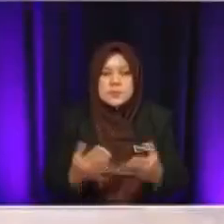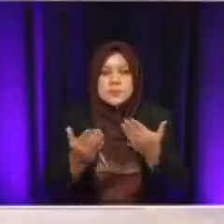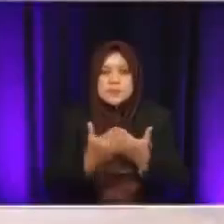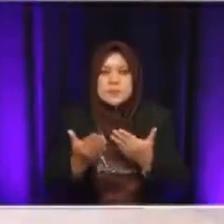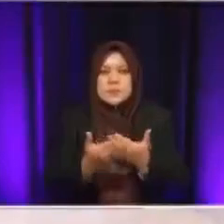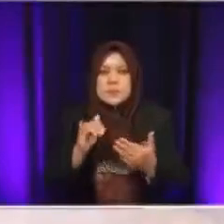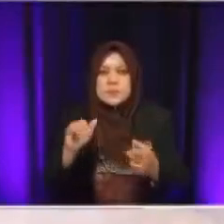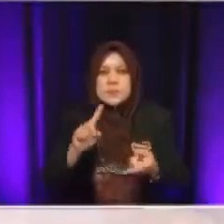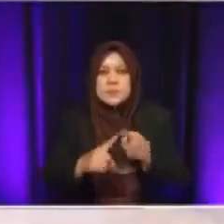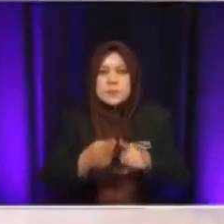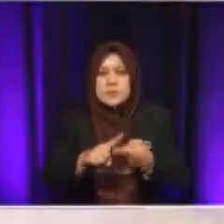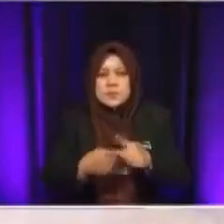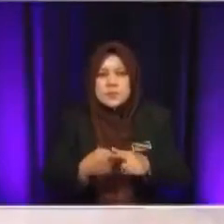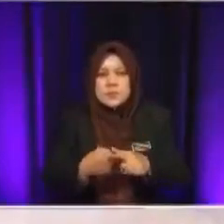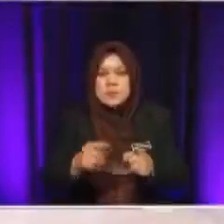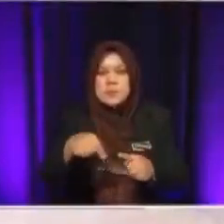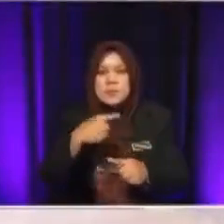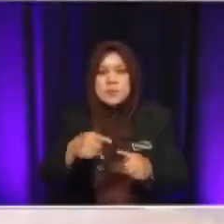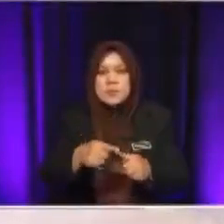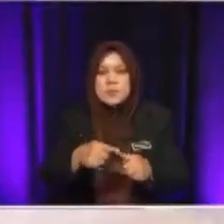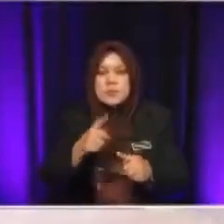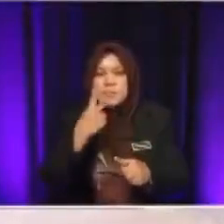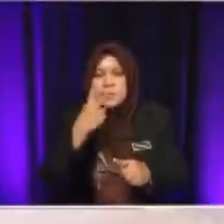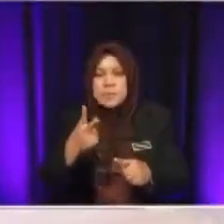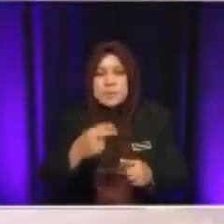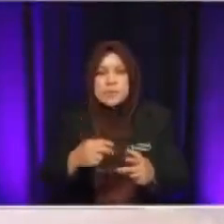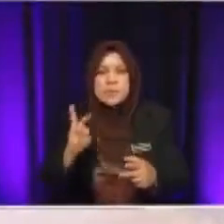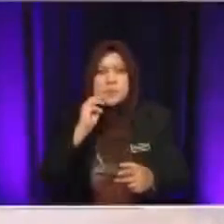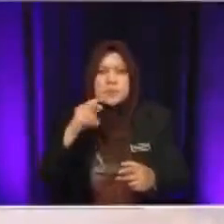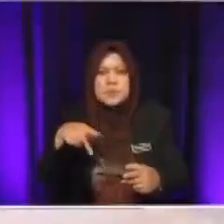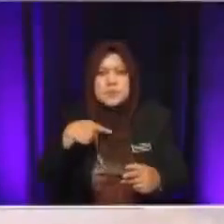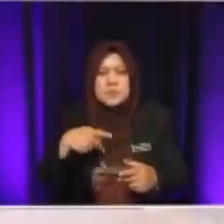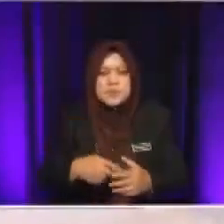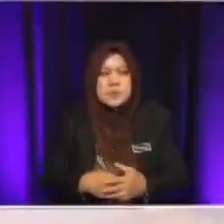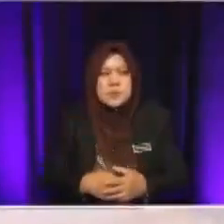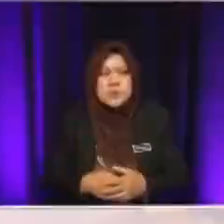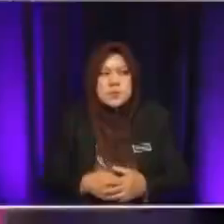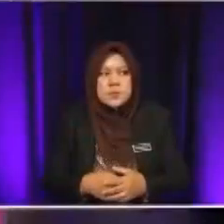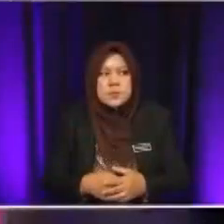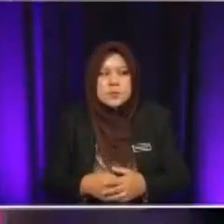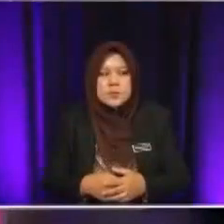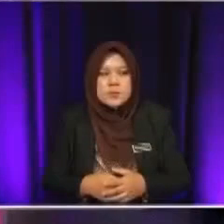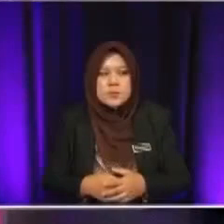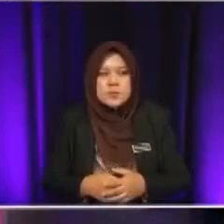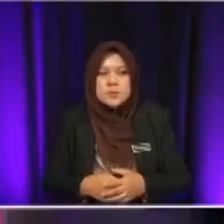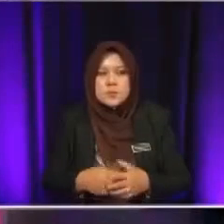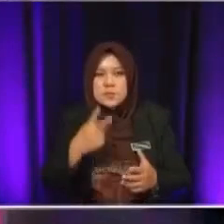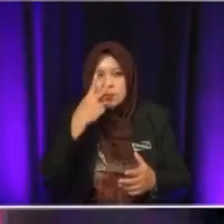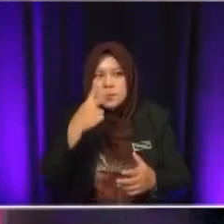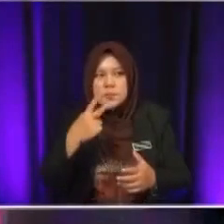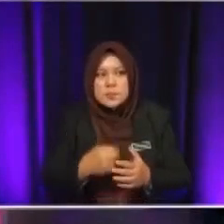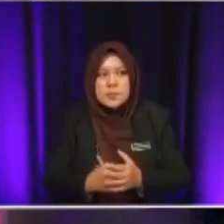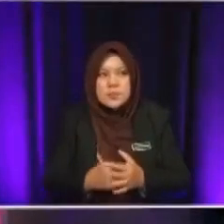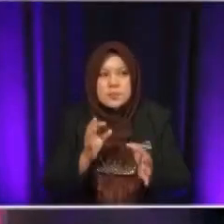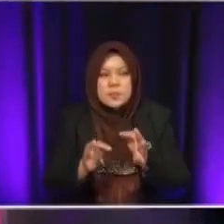je kawan-kawan. Dan cikgu, bila cikgu tengok sihir punya ni kan, macam mana cikgu rasa? Okay. Boleh tak cikgu? Berdasarkan yang saya tengok tu,